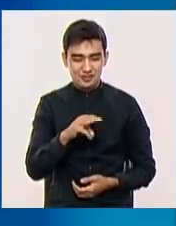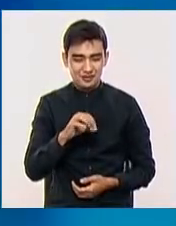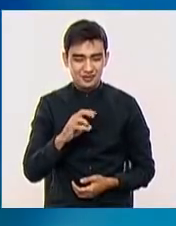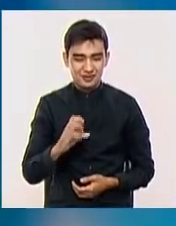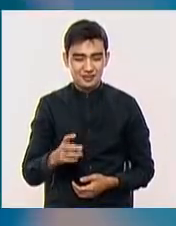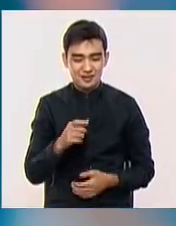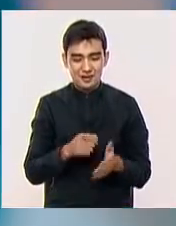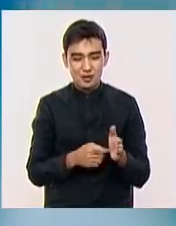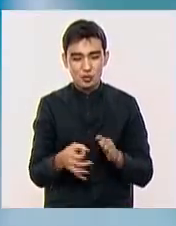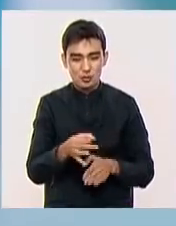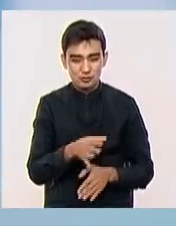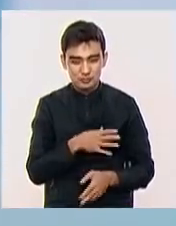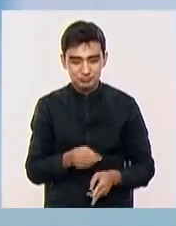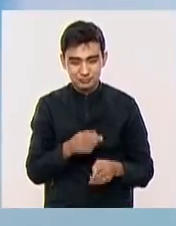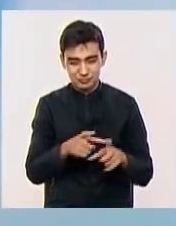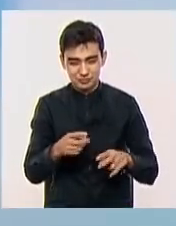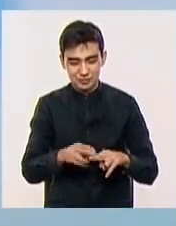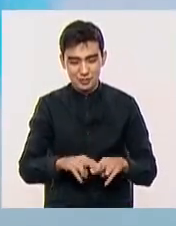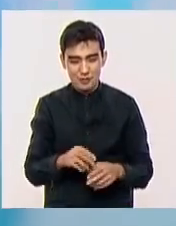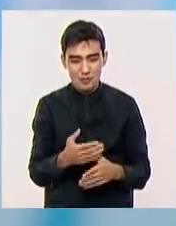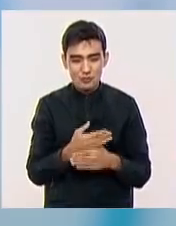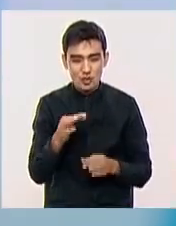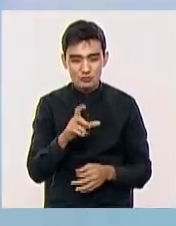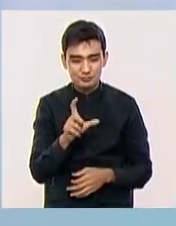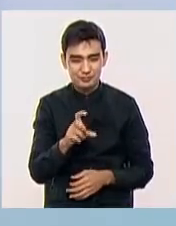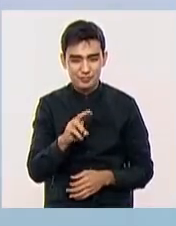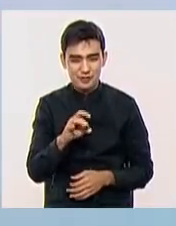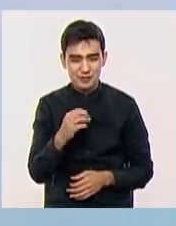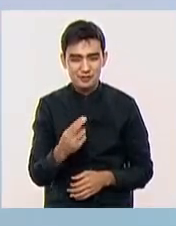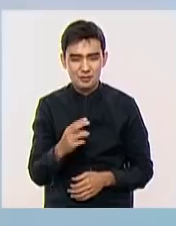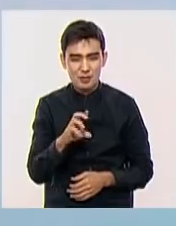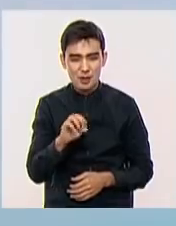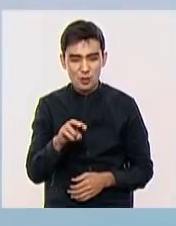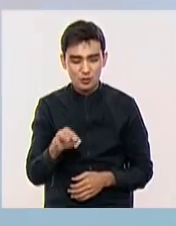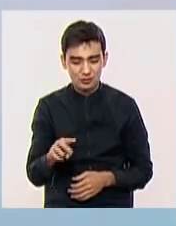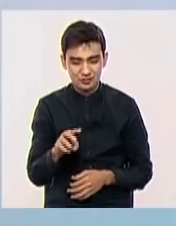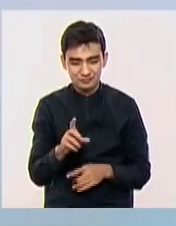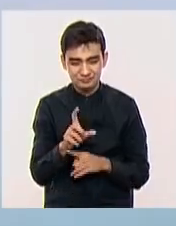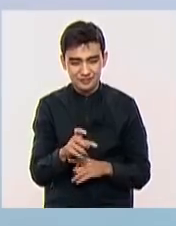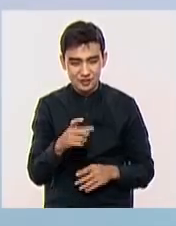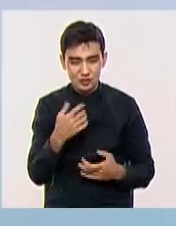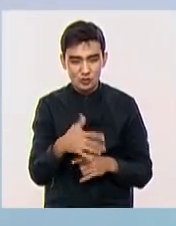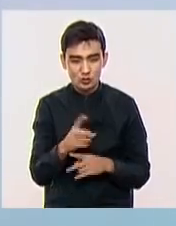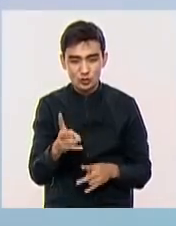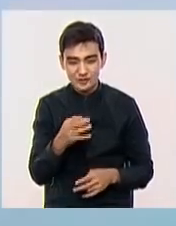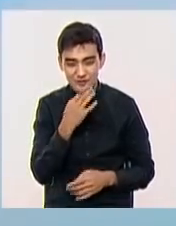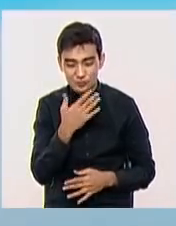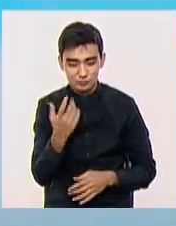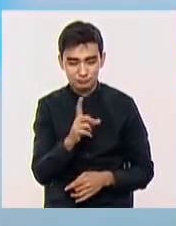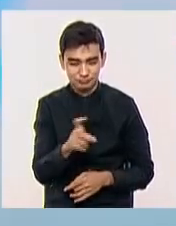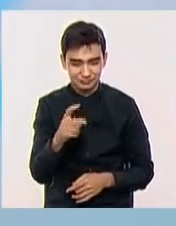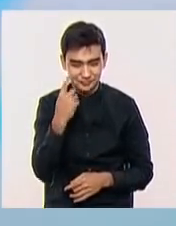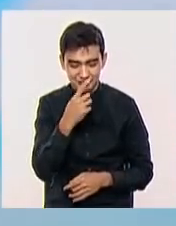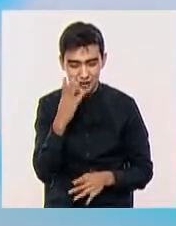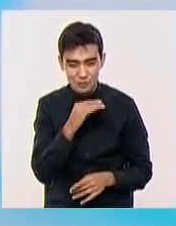Карагандинской области терроризирует земляков при помощи перцового баллончика. Он брызгает его в лица всех, кто ему не нравится. Год назад